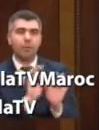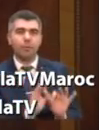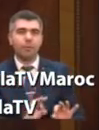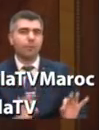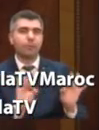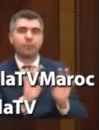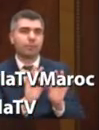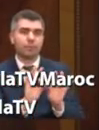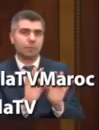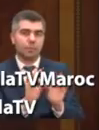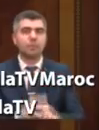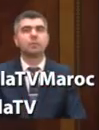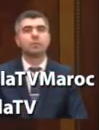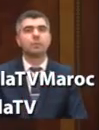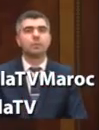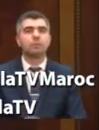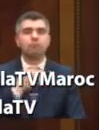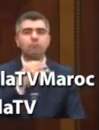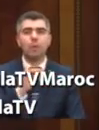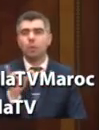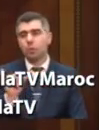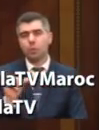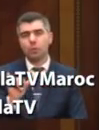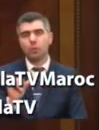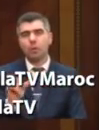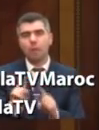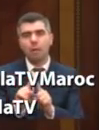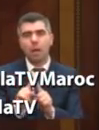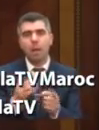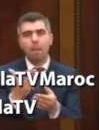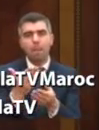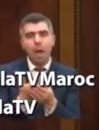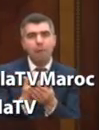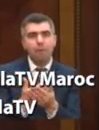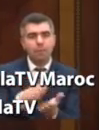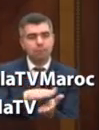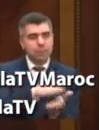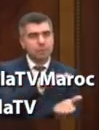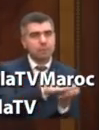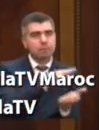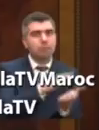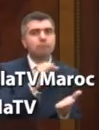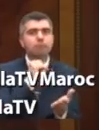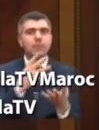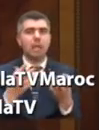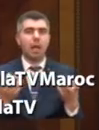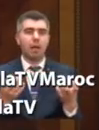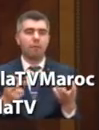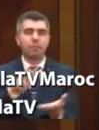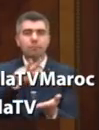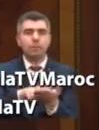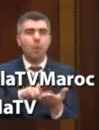إلزام، ولا معنى للتشريعات الدولية في مجال حقوق الإنسان إذا كانت إسرائيل غير معنية